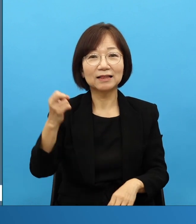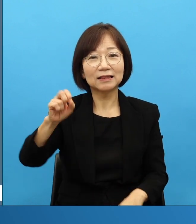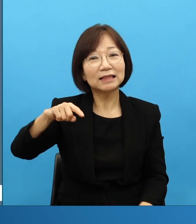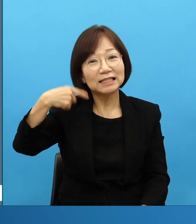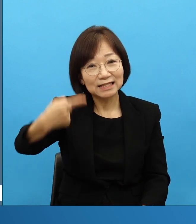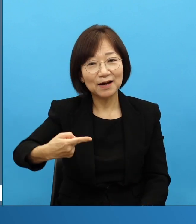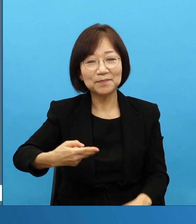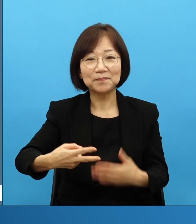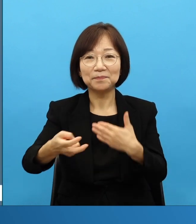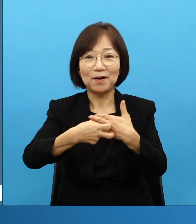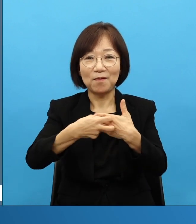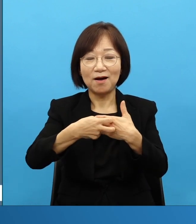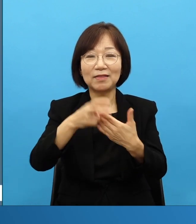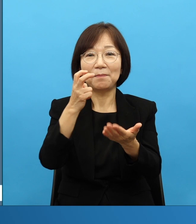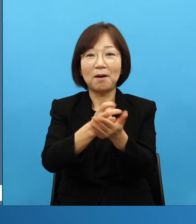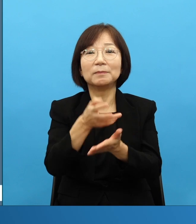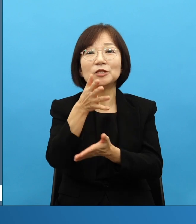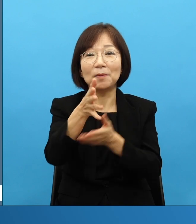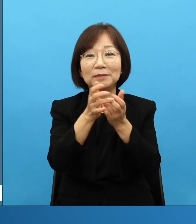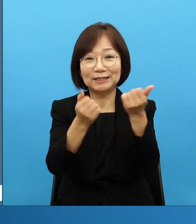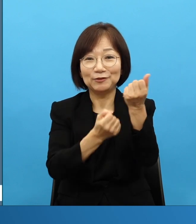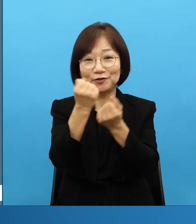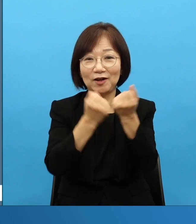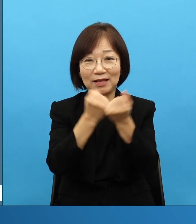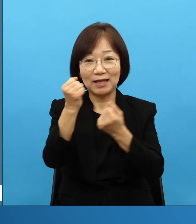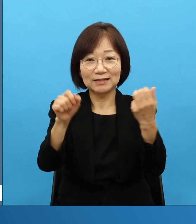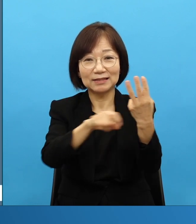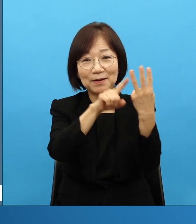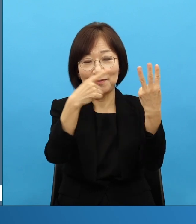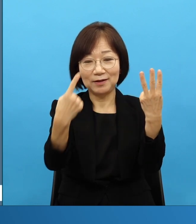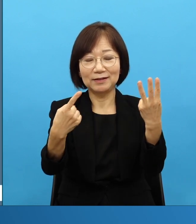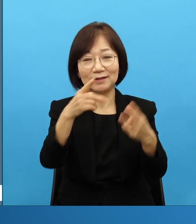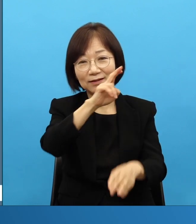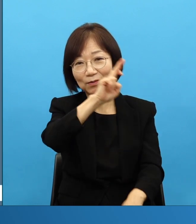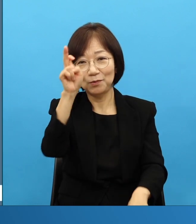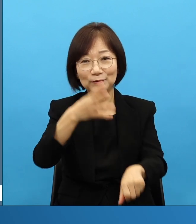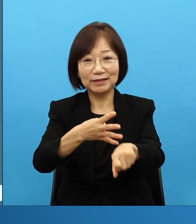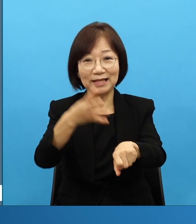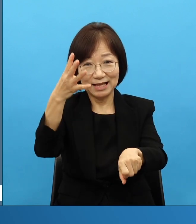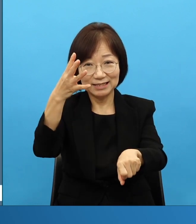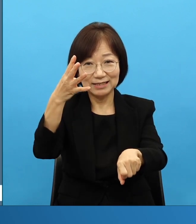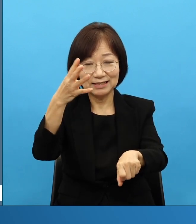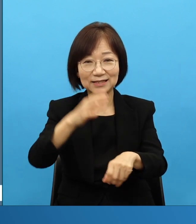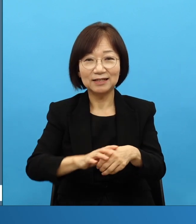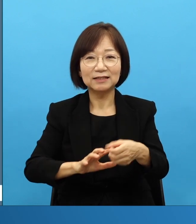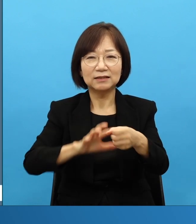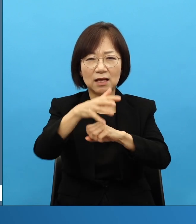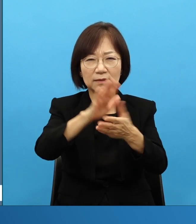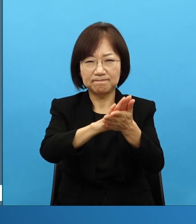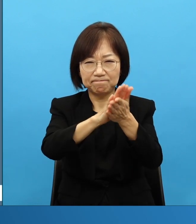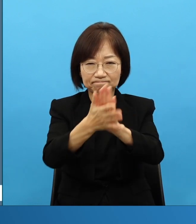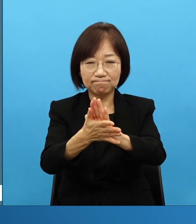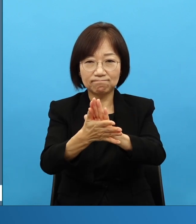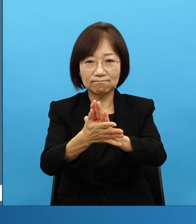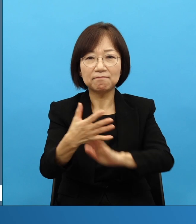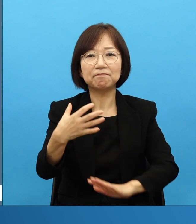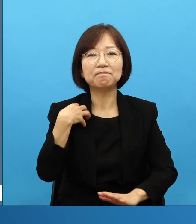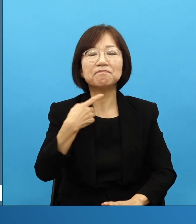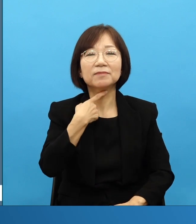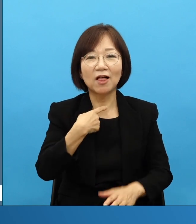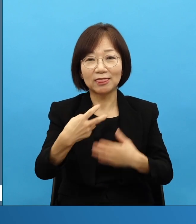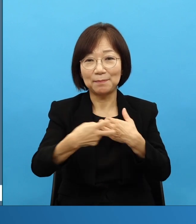전문인 수련회가 같은 날 오후 4시에 열립니다. 세계를 바꾼 의료인과 법률가란 주제로